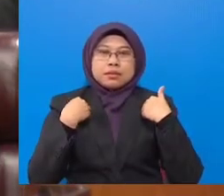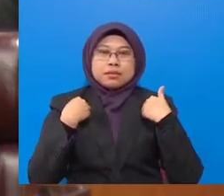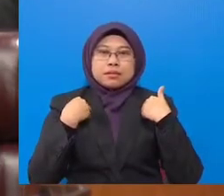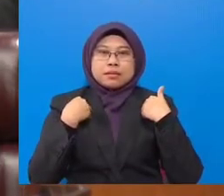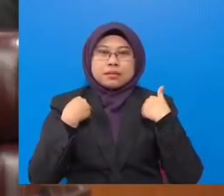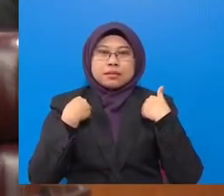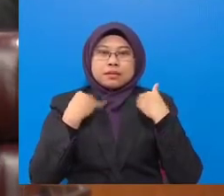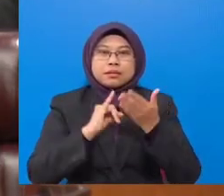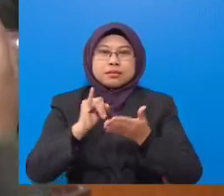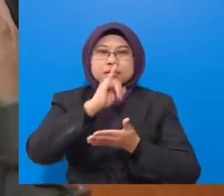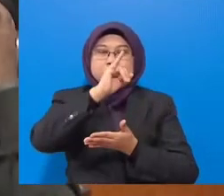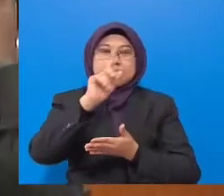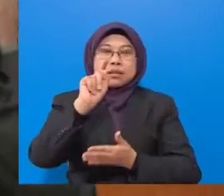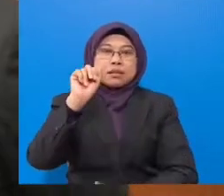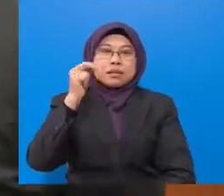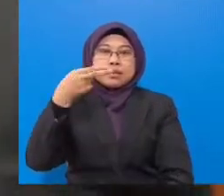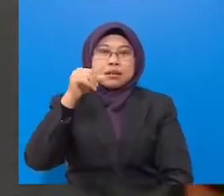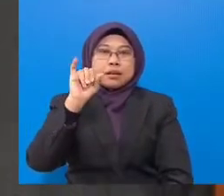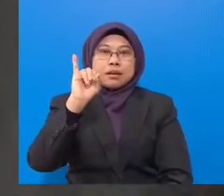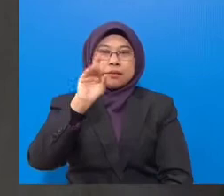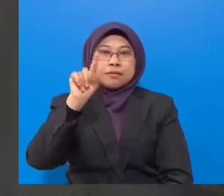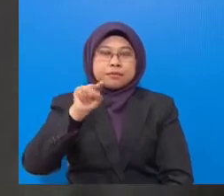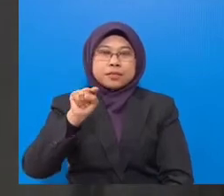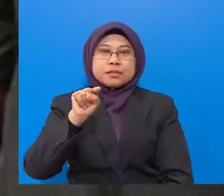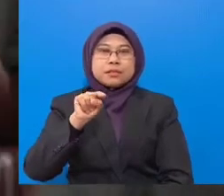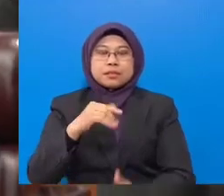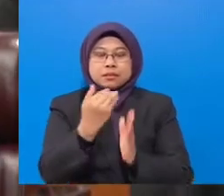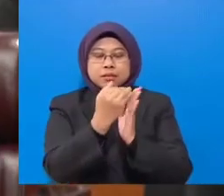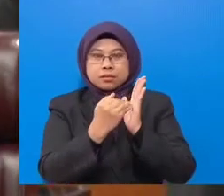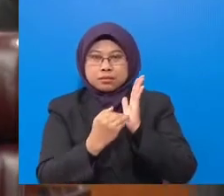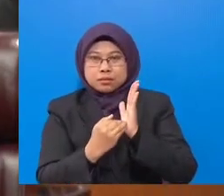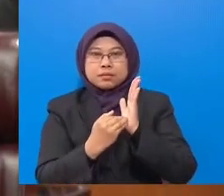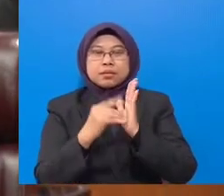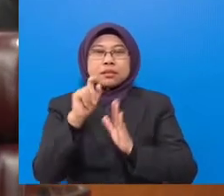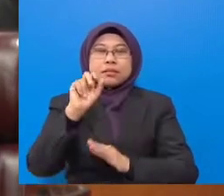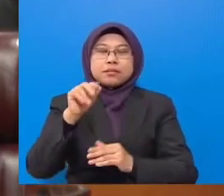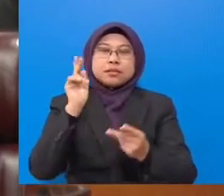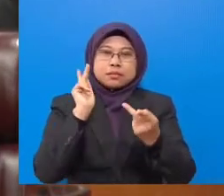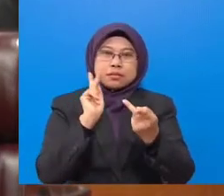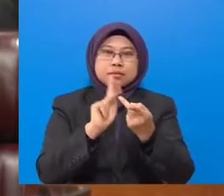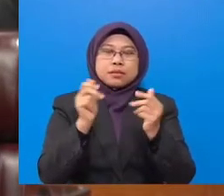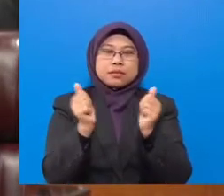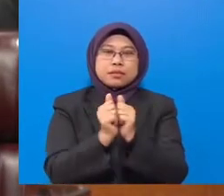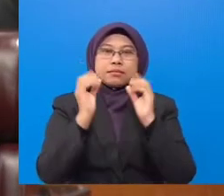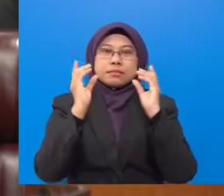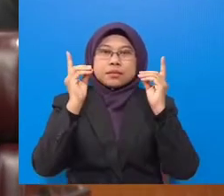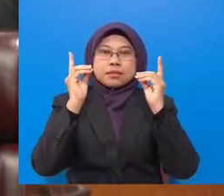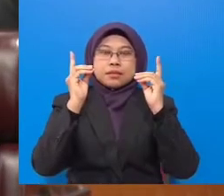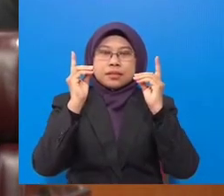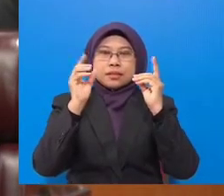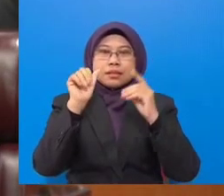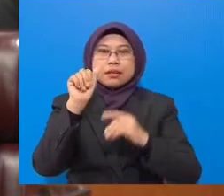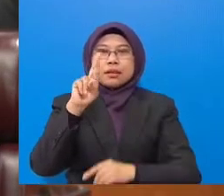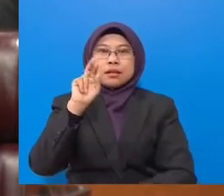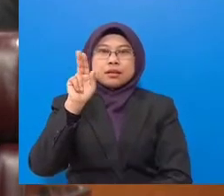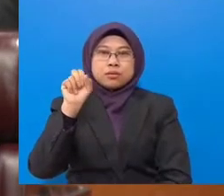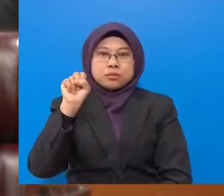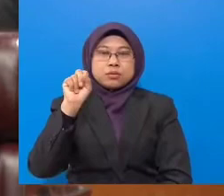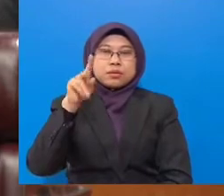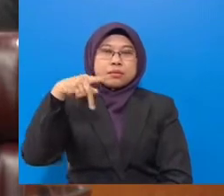institusi Tahfidz yang ketiga mewujudkan kliklm pendidikan Tahfidz yang sesuai dengan pendidikan arus perdana